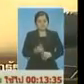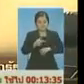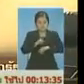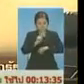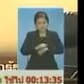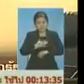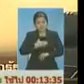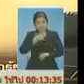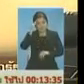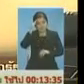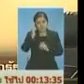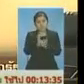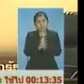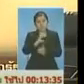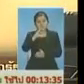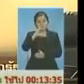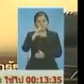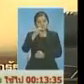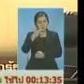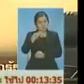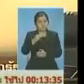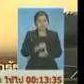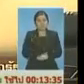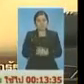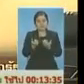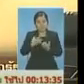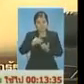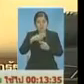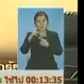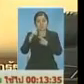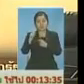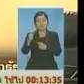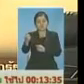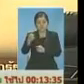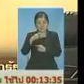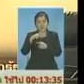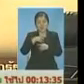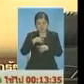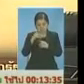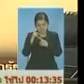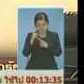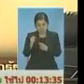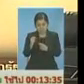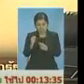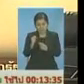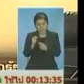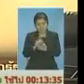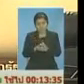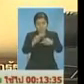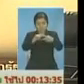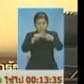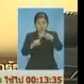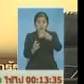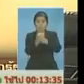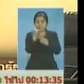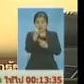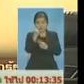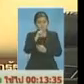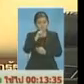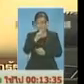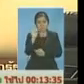ญชีรายชื่ออยากจะตอบคำถามคุณศิริโชคแต่คุณเอา2เรื่องเนี่ยมาเป็นเรื่องเดียวไม่